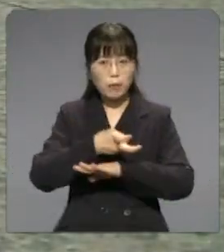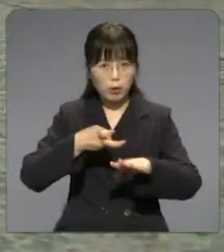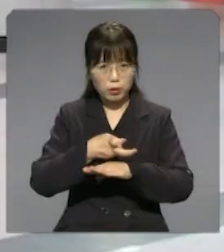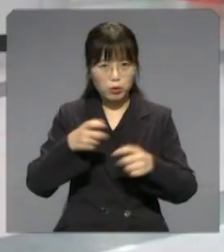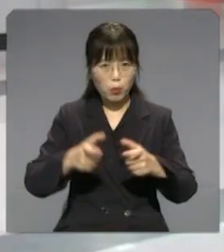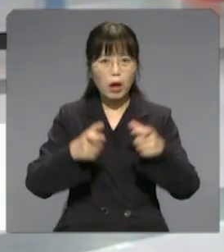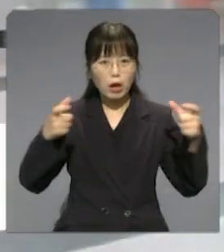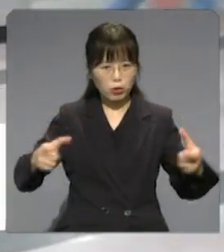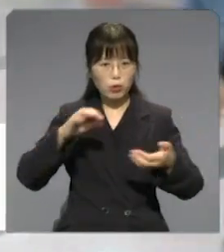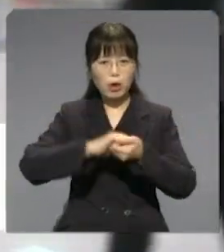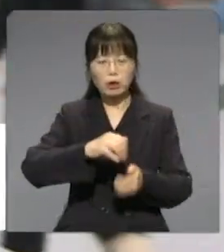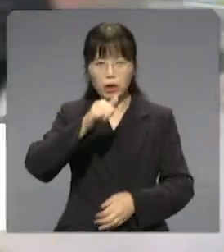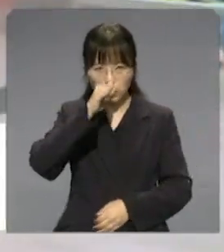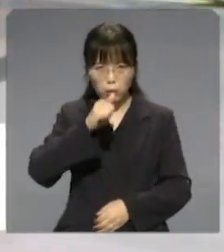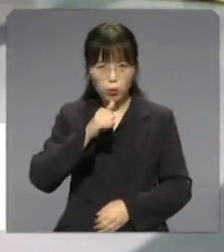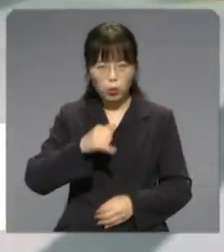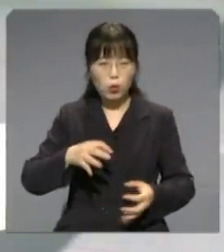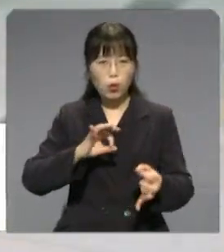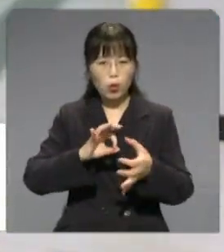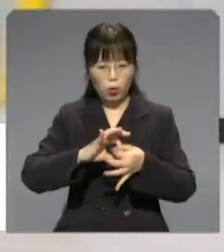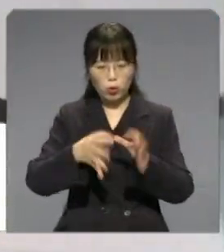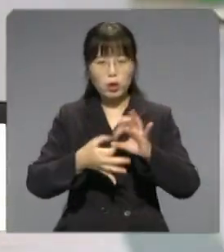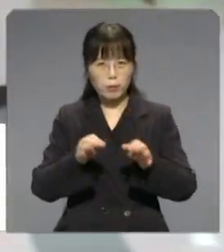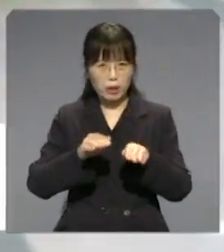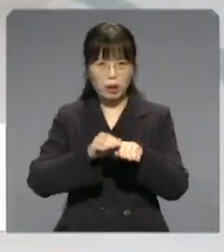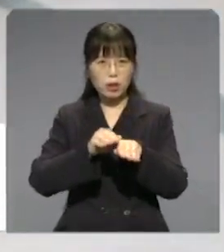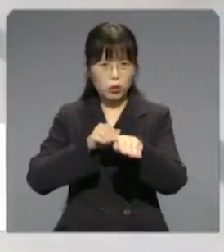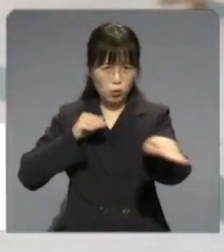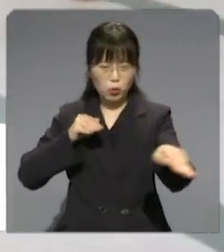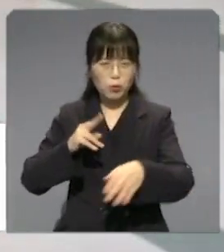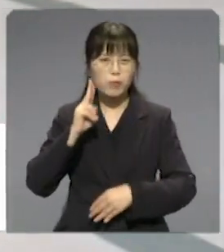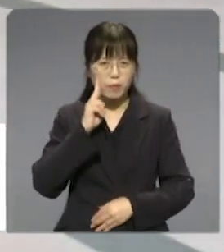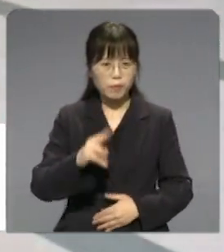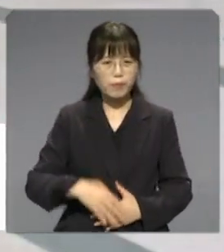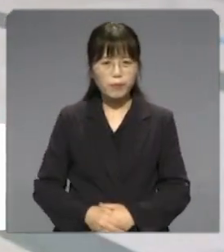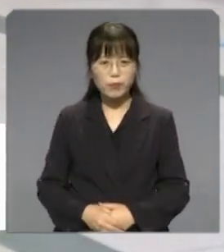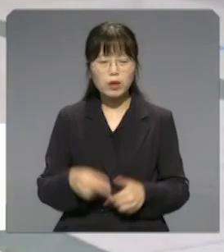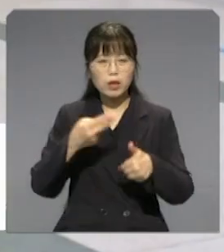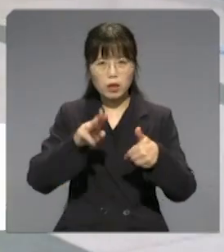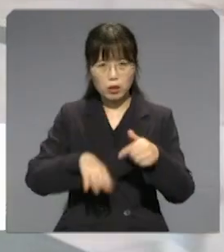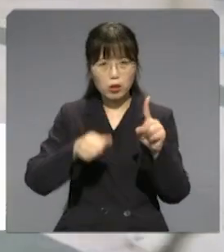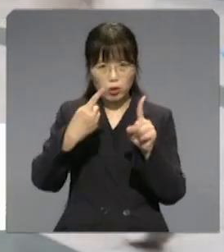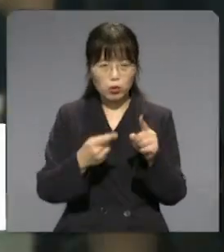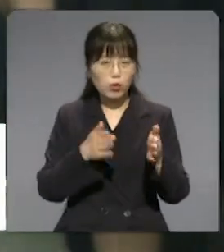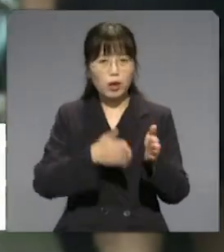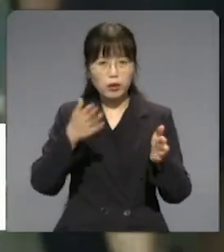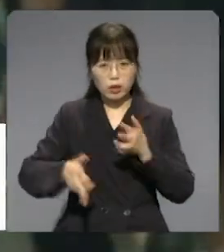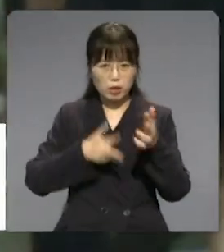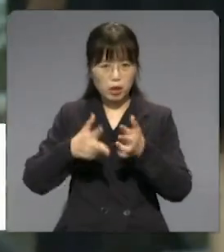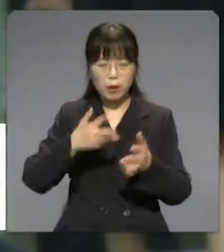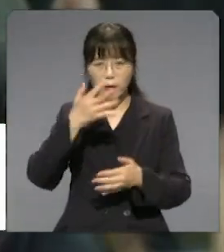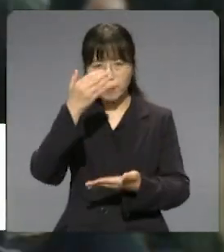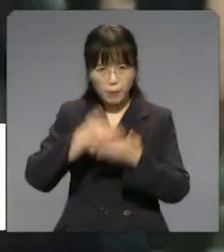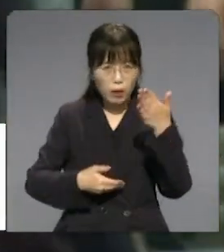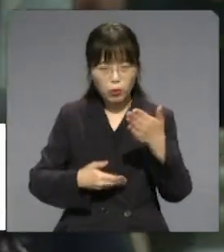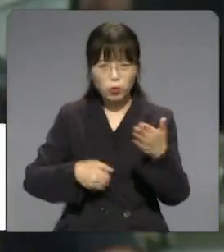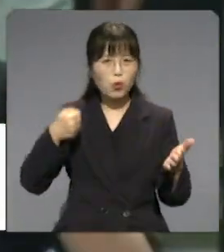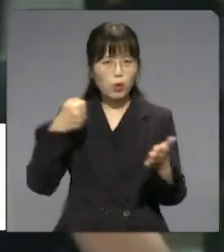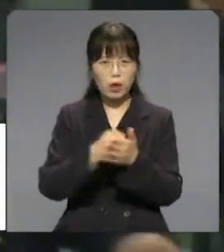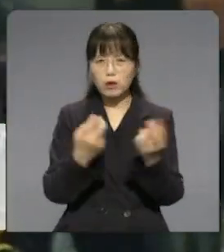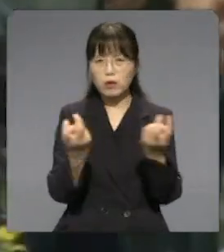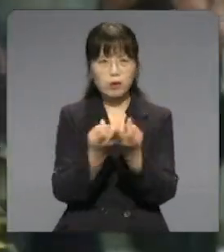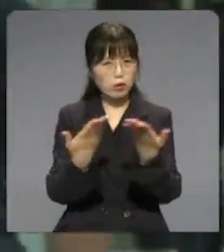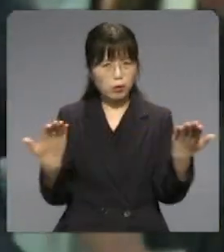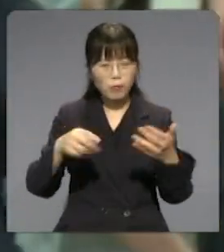확충은 한계가 있고 올림픽도로 정체는 심각합니다. 인천 1호선 연장사업을 빼고는 확정된